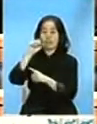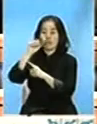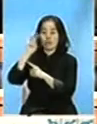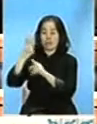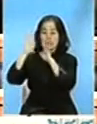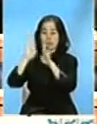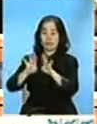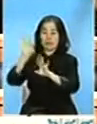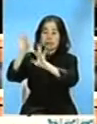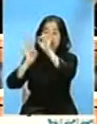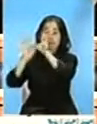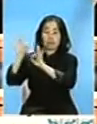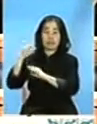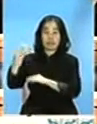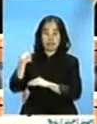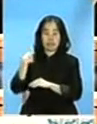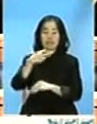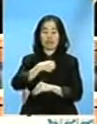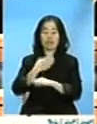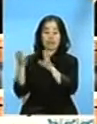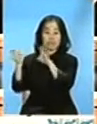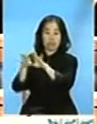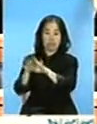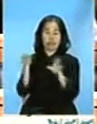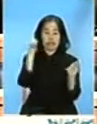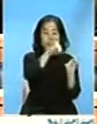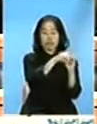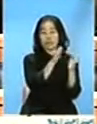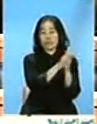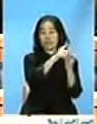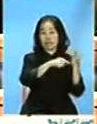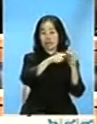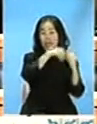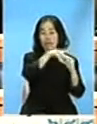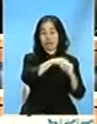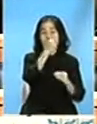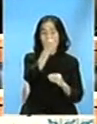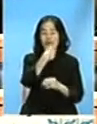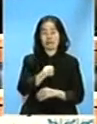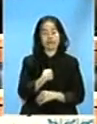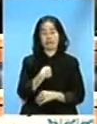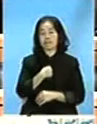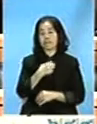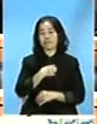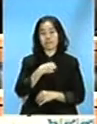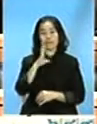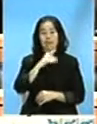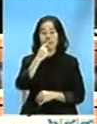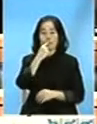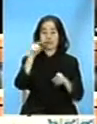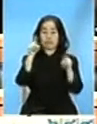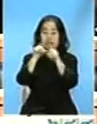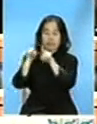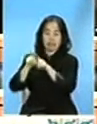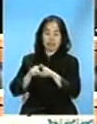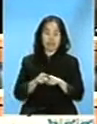การเลือกตั้งอย่างเดียวถ้ามีการเลือกตั้งอย่างเดียวผมก็ไม่อยากจะพูดซ้ำประเด็นที่ท่านสมาชิกรัฐสภ